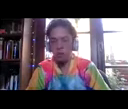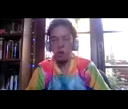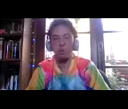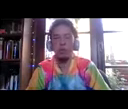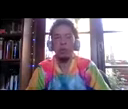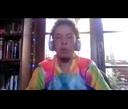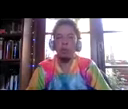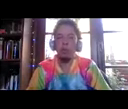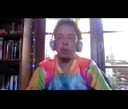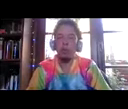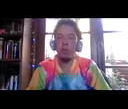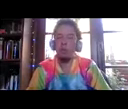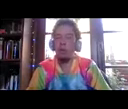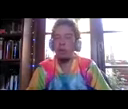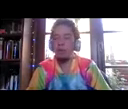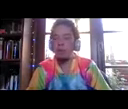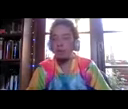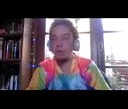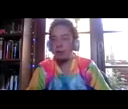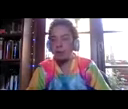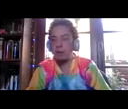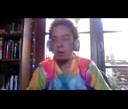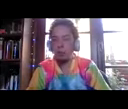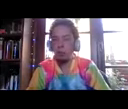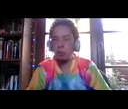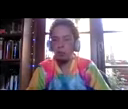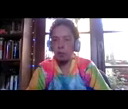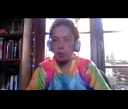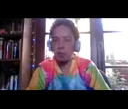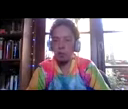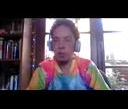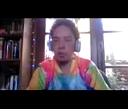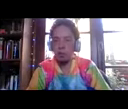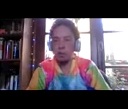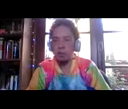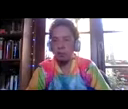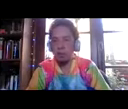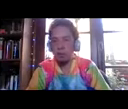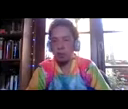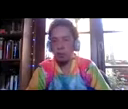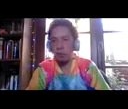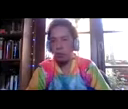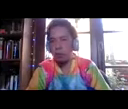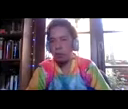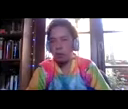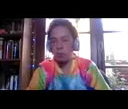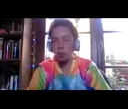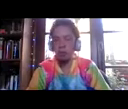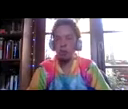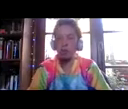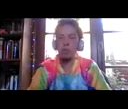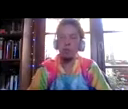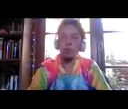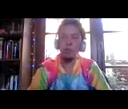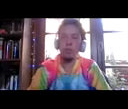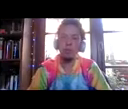conditions requises d'intervention. Nous avons une loi de santé mentale qui dépathologise